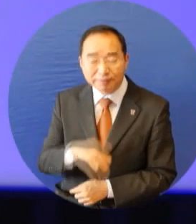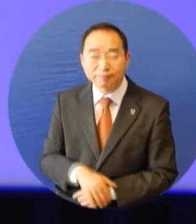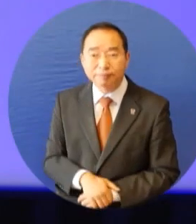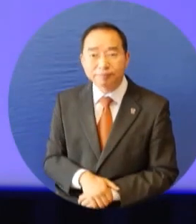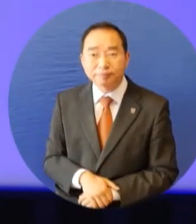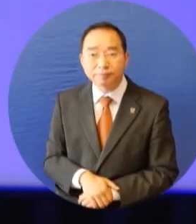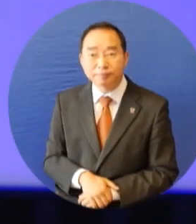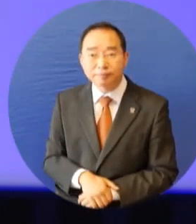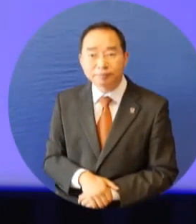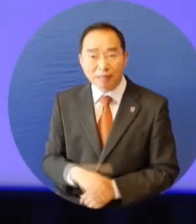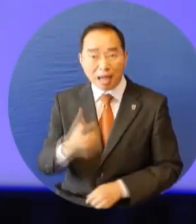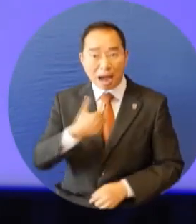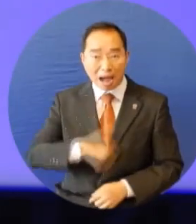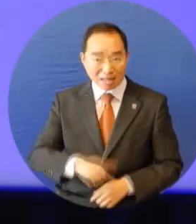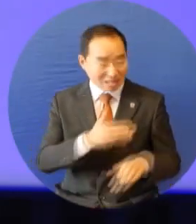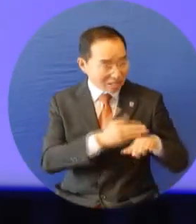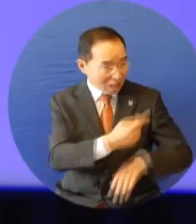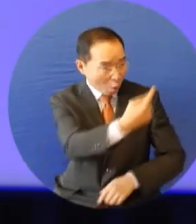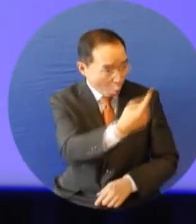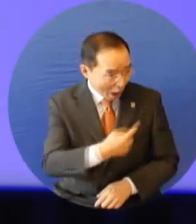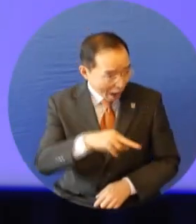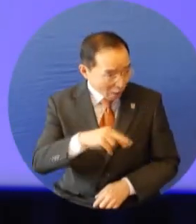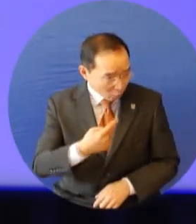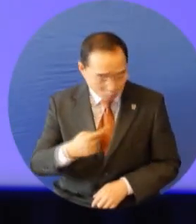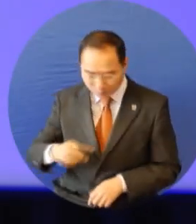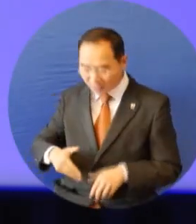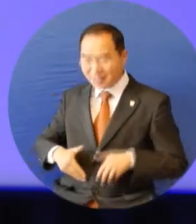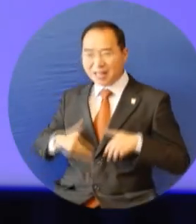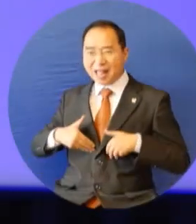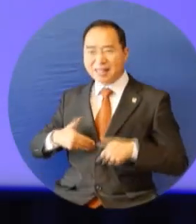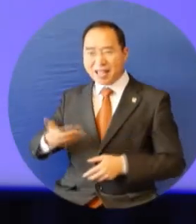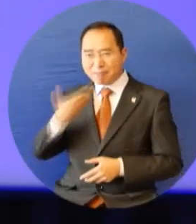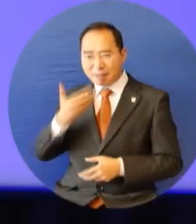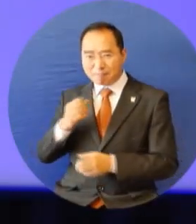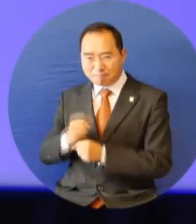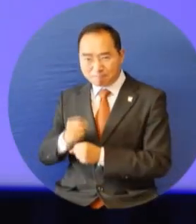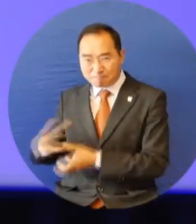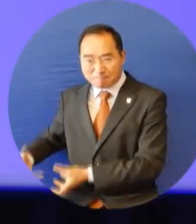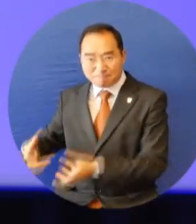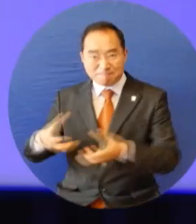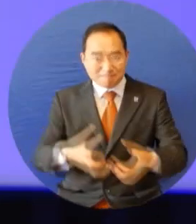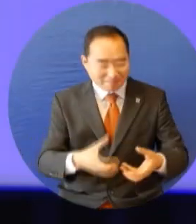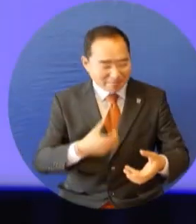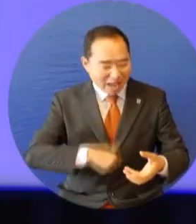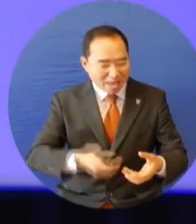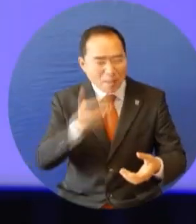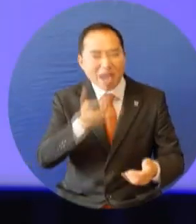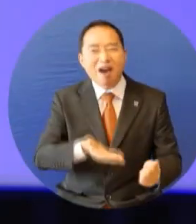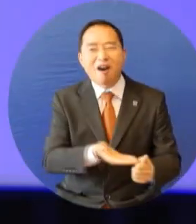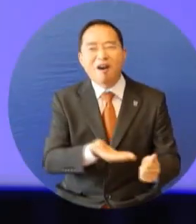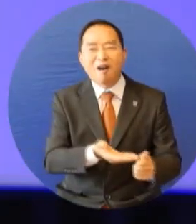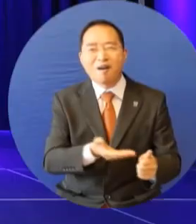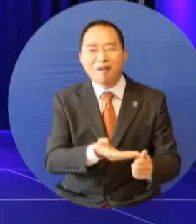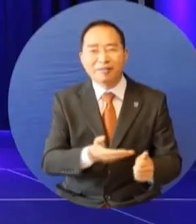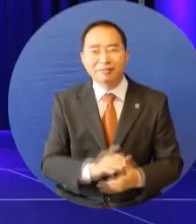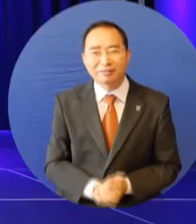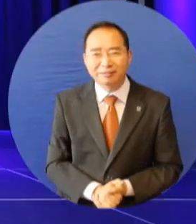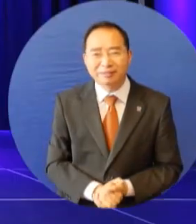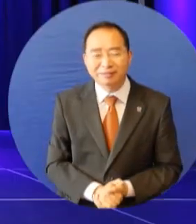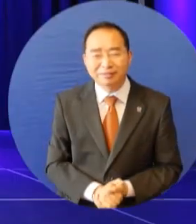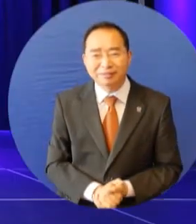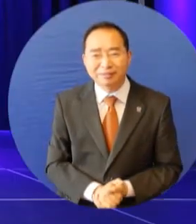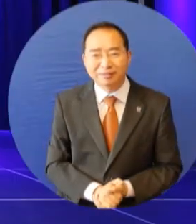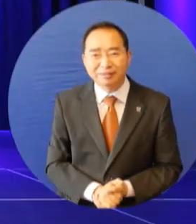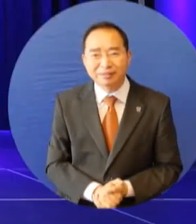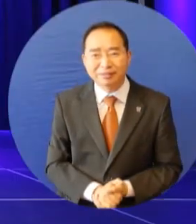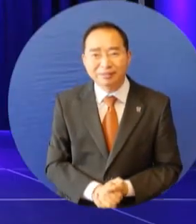예. 그래서 이제 아무리 늦게 와도 어머니는 그 밥을 다 꺼내놓고 자식을 먹게 하거든. 그러한